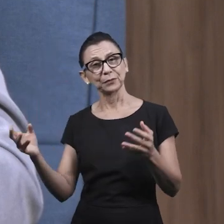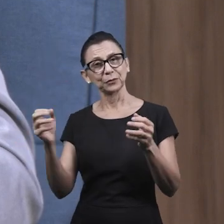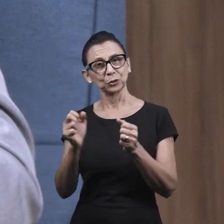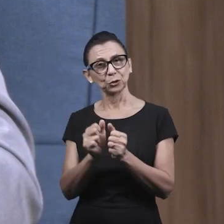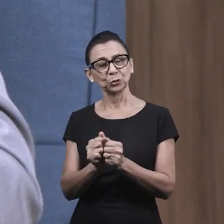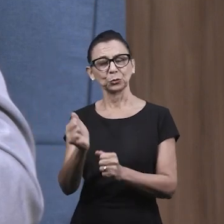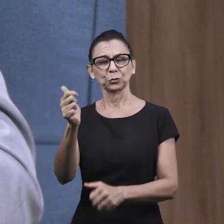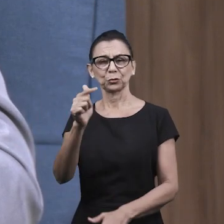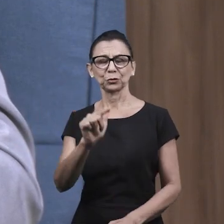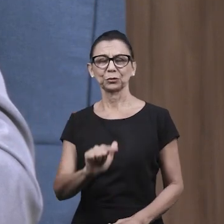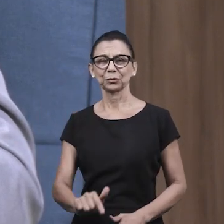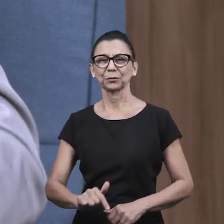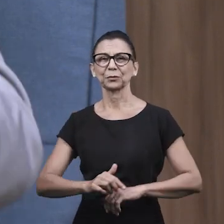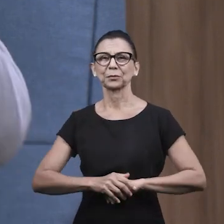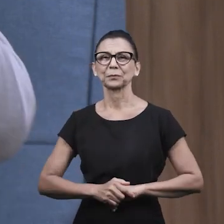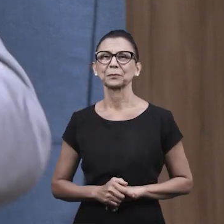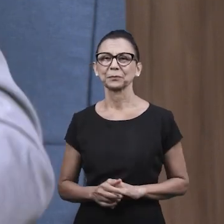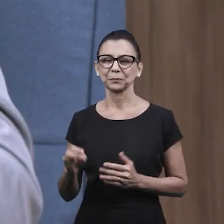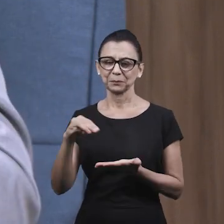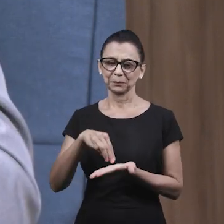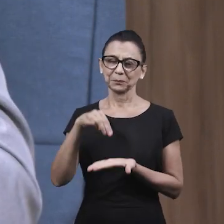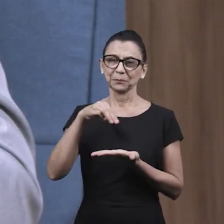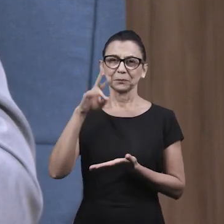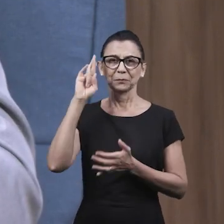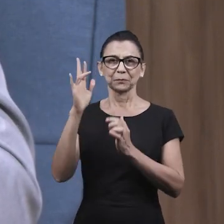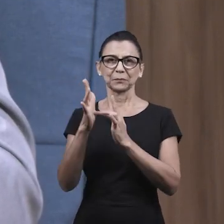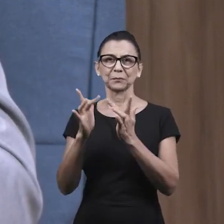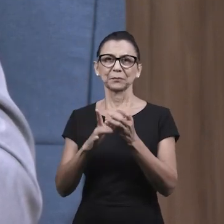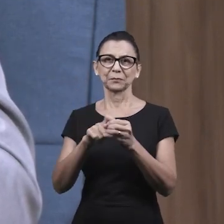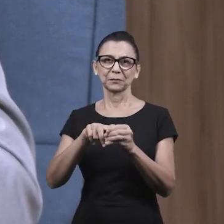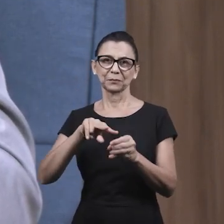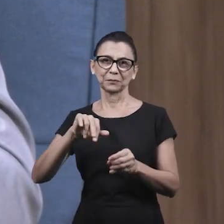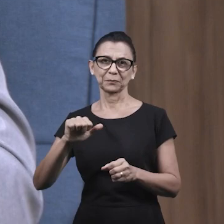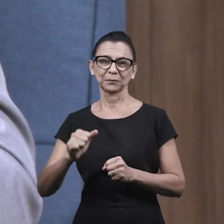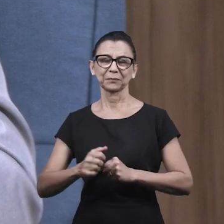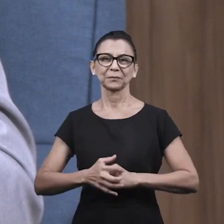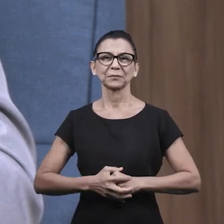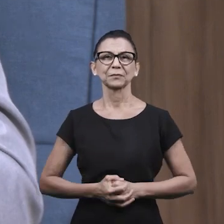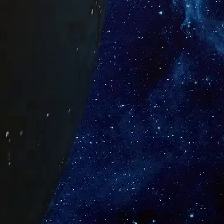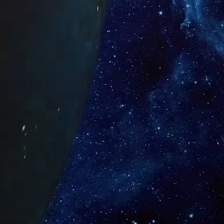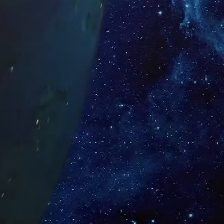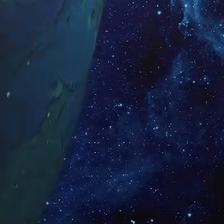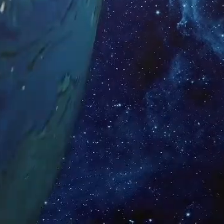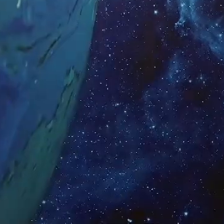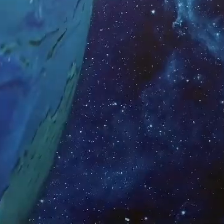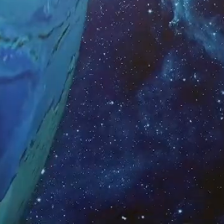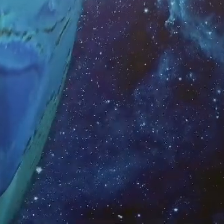nous serons ensemble encore une fois. Maranatha, le Seigneur Jésus vient.